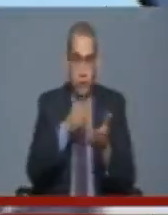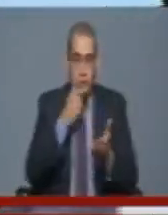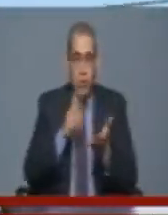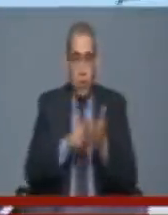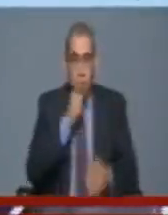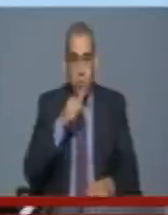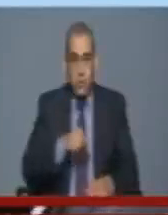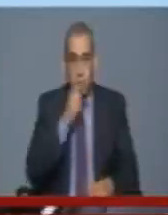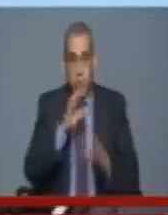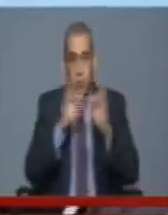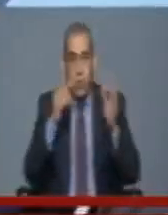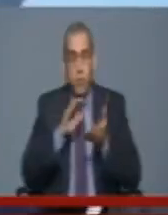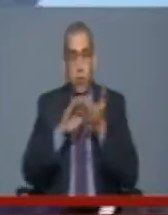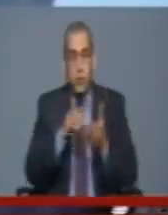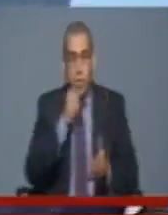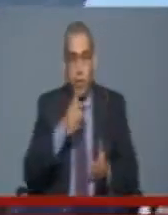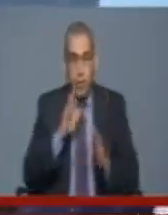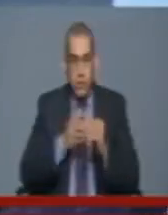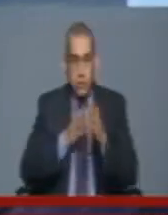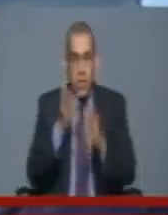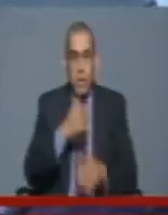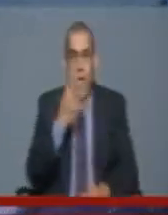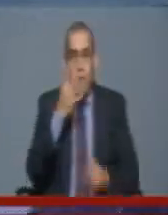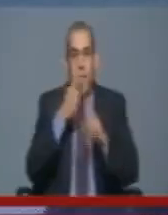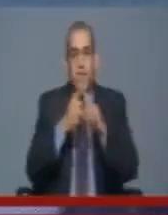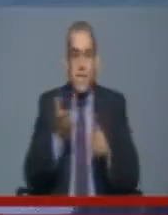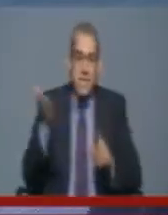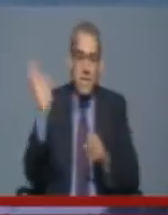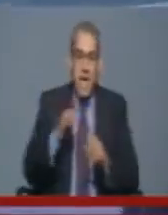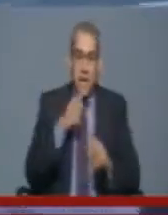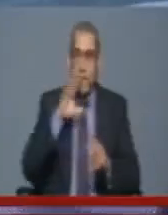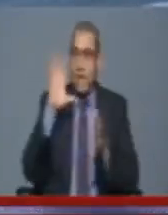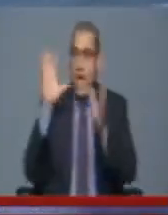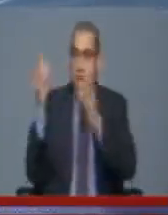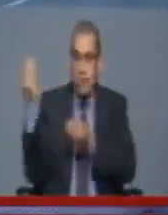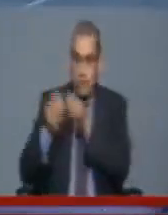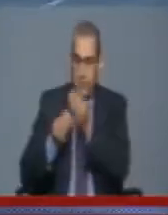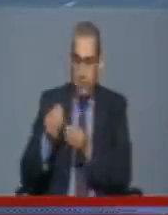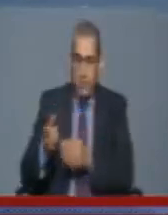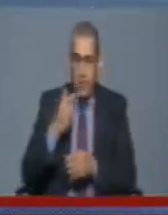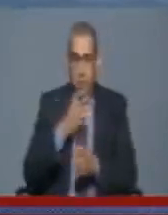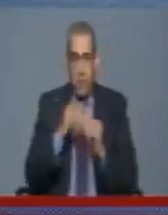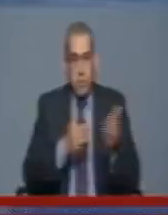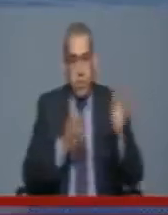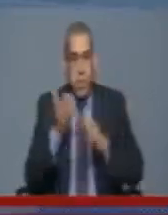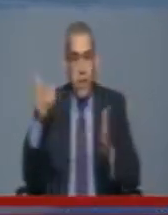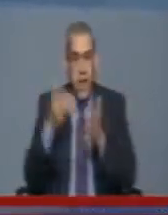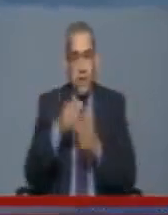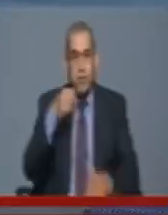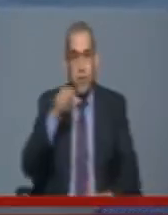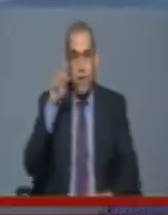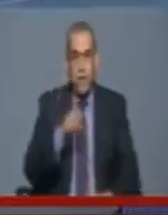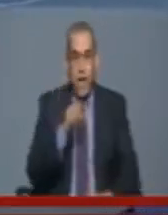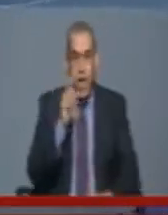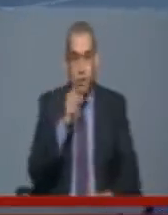إجمالي المساعدات التي دخلت 4 أضعاف تقريبا أو أكثر حتى يوم 19 من الشهر الجاري، إجمالي